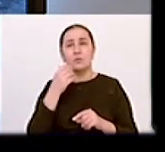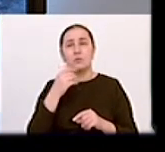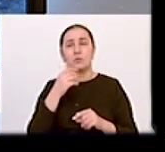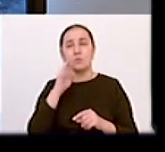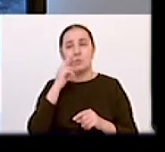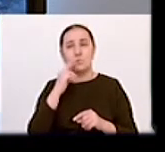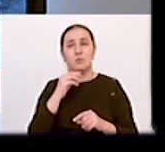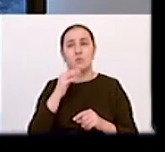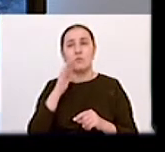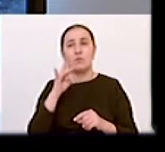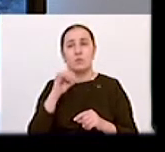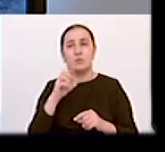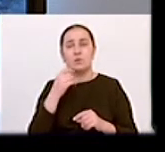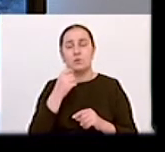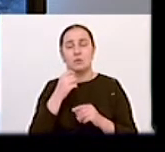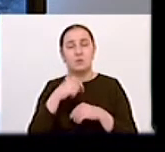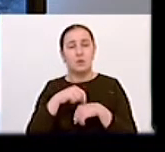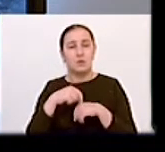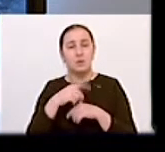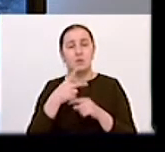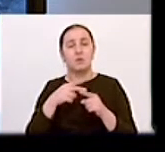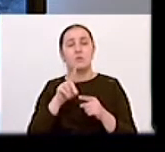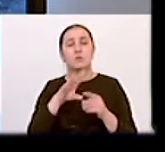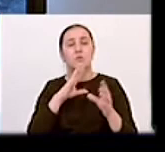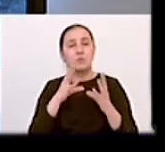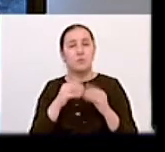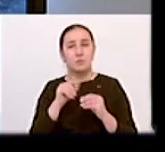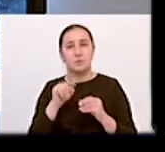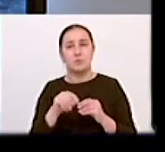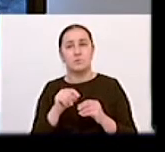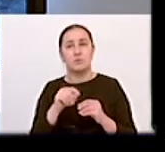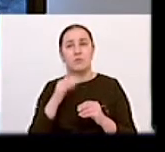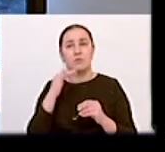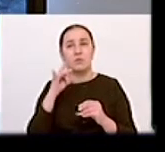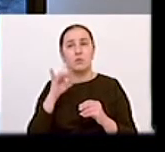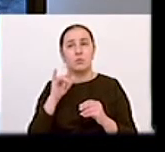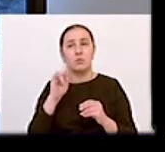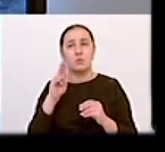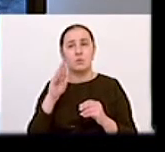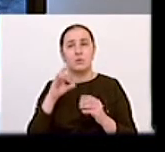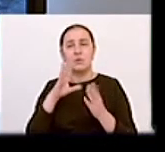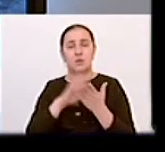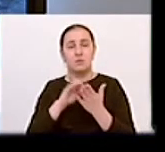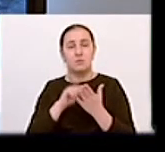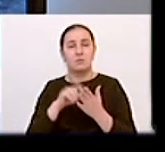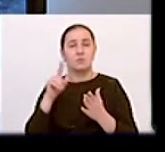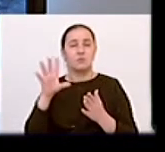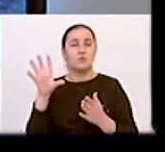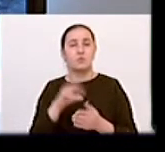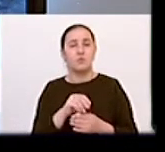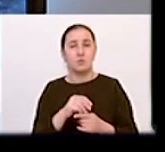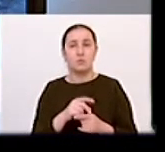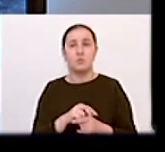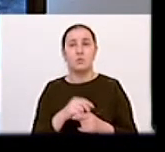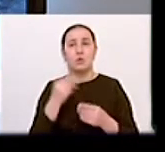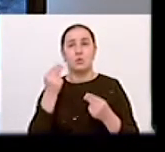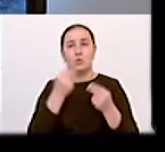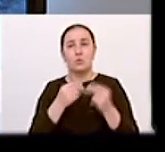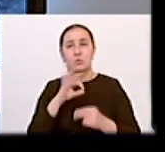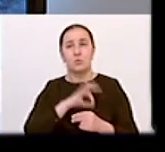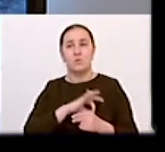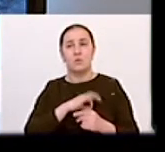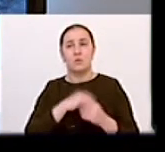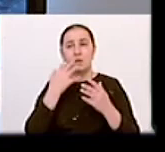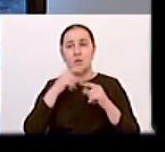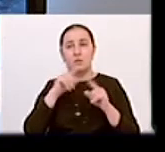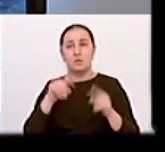фрукты, гранаты. Что здесь общее? Фрукты называют все сразу. Художник использовал в